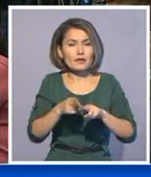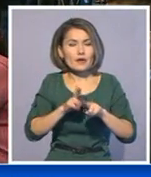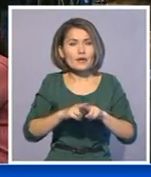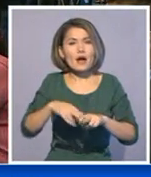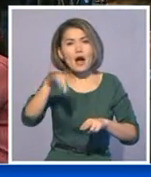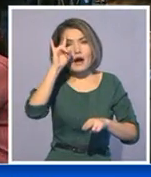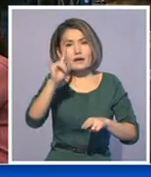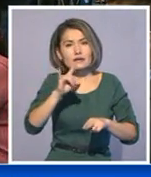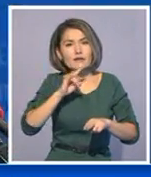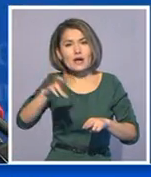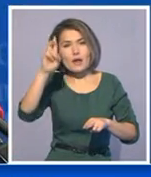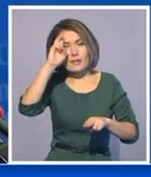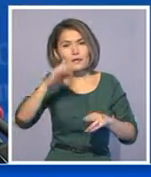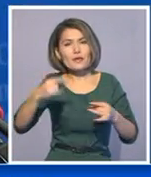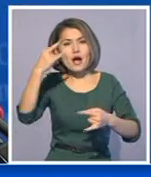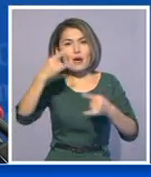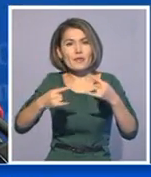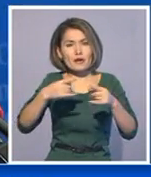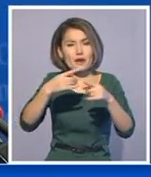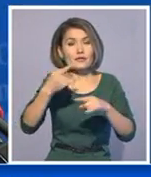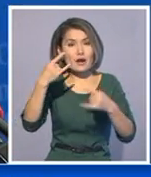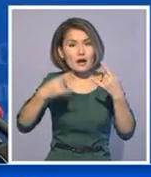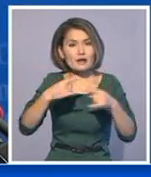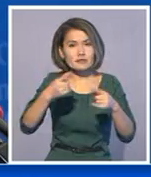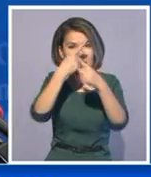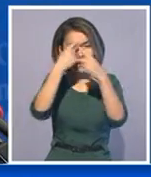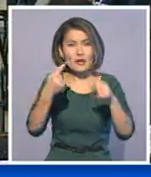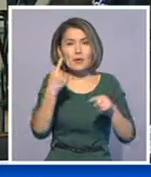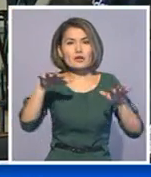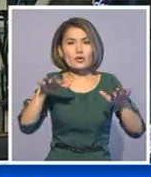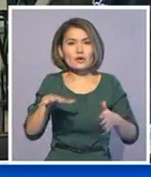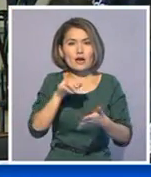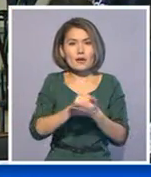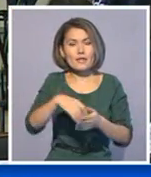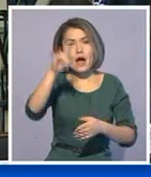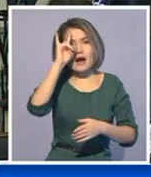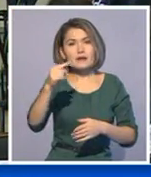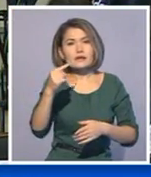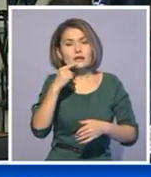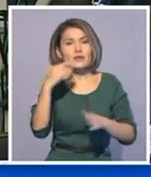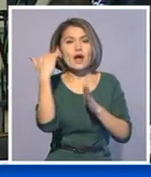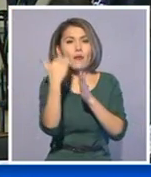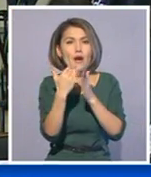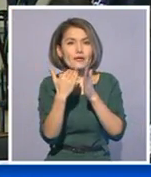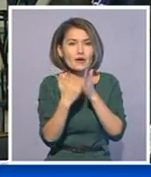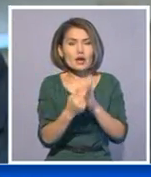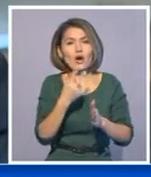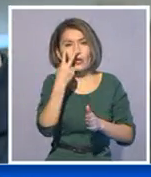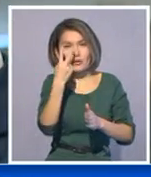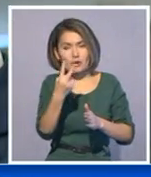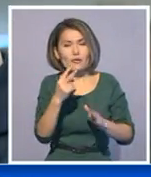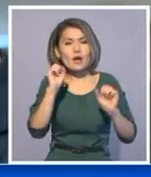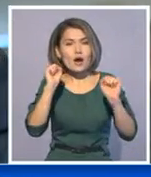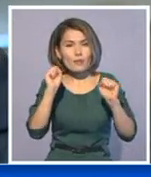тек қана мемлекеттік тілде хабар тарататын Қазақстан ұлттық арнасы бірінші орында тұр. Яғни қазақ тілінде бағдарлама болса, оны көретін көрермен